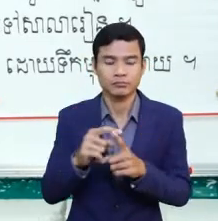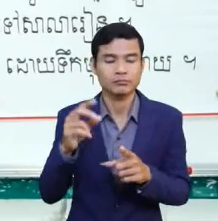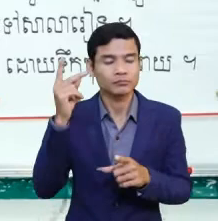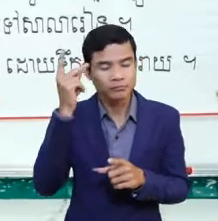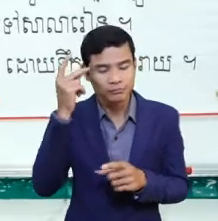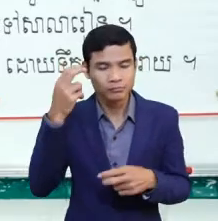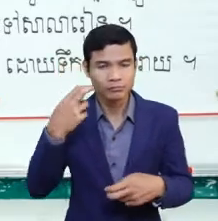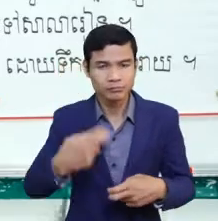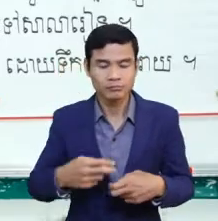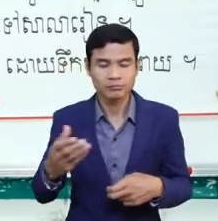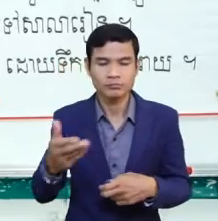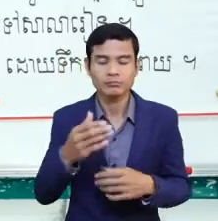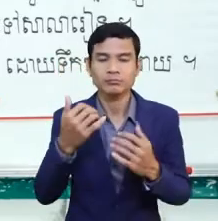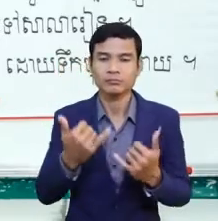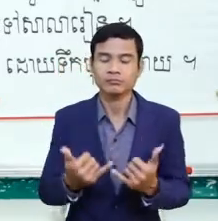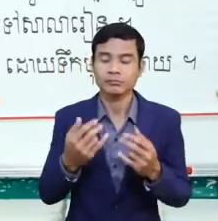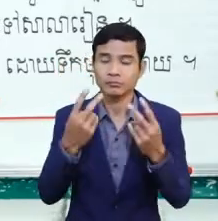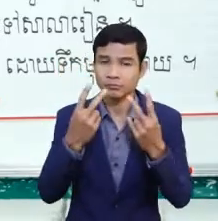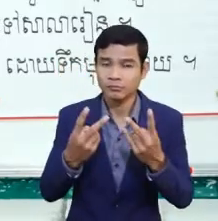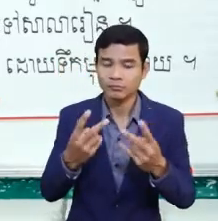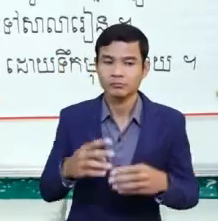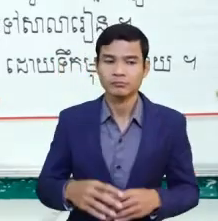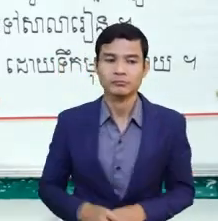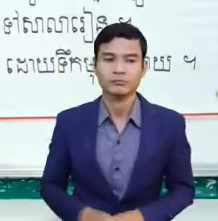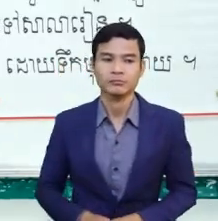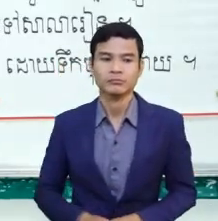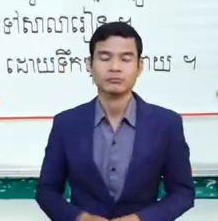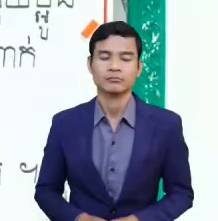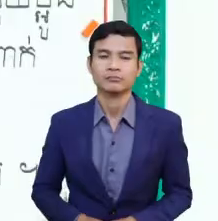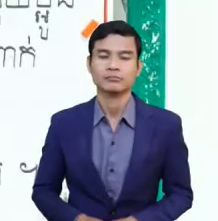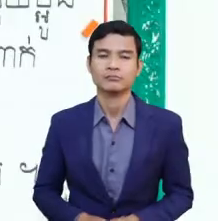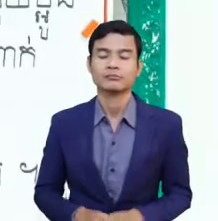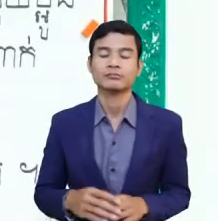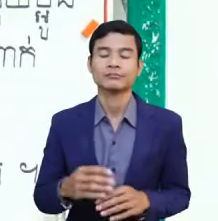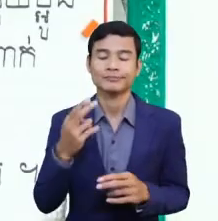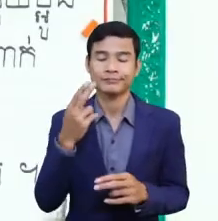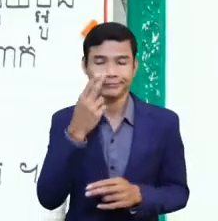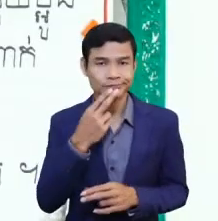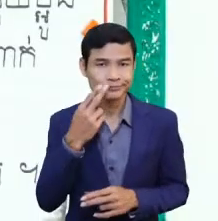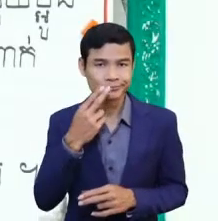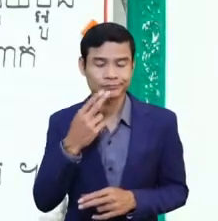nè con chà lớp con sẽ đọc từng ở kia chà âm nàn